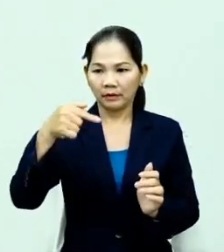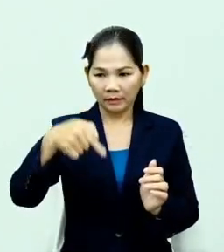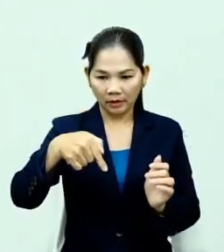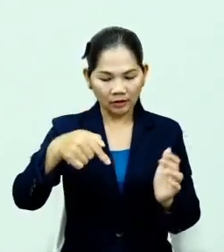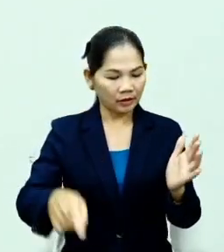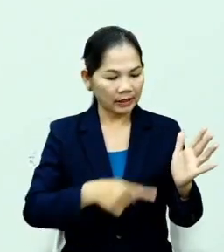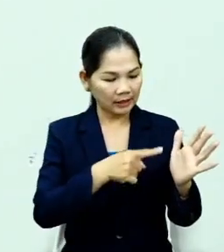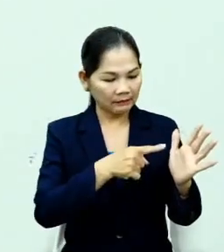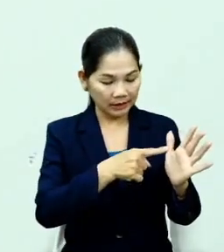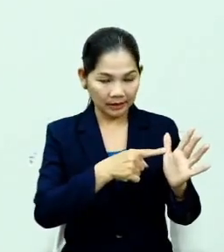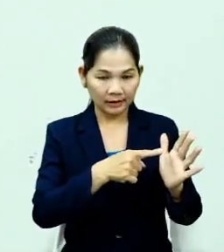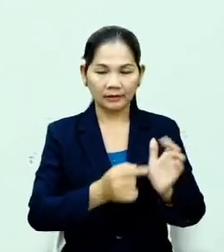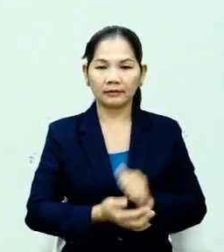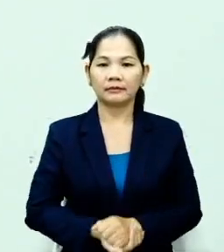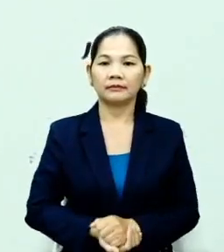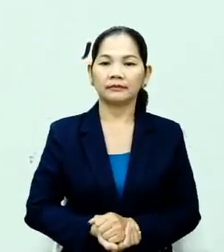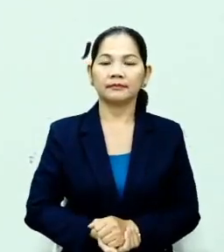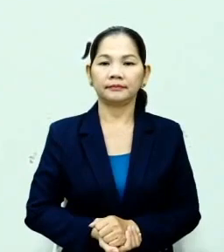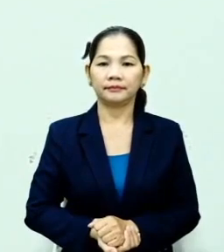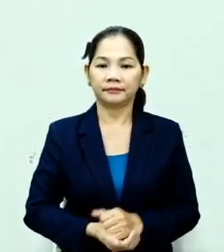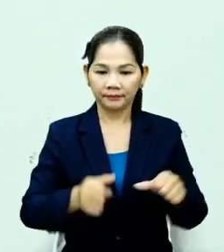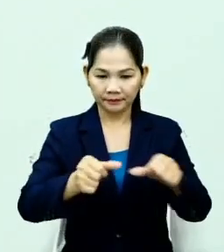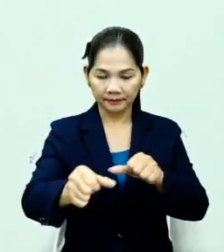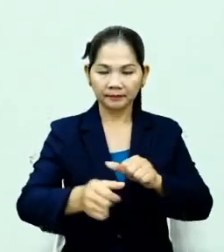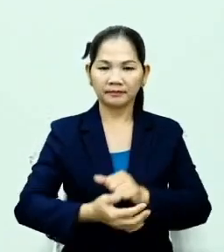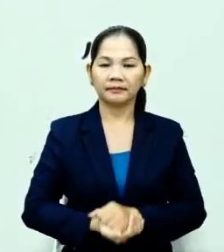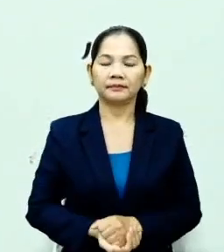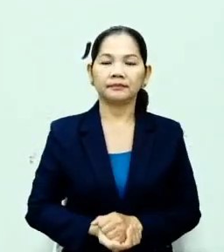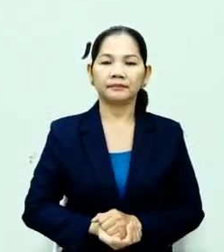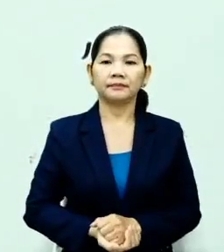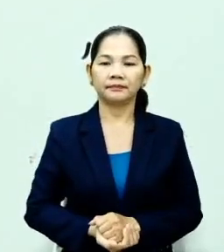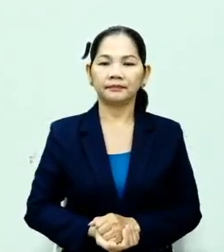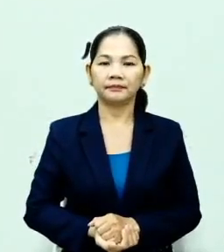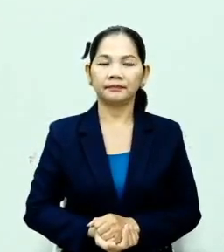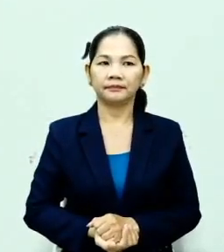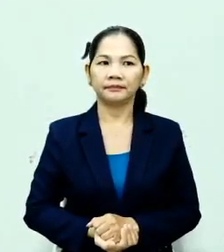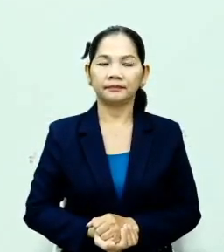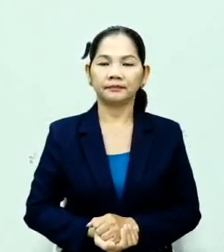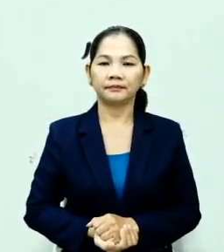ý mừng nghị cha chiên bánh to con